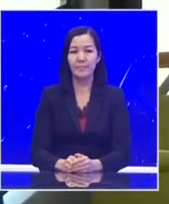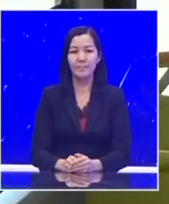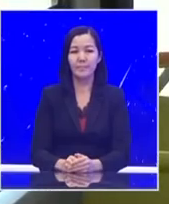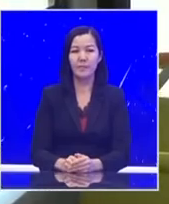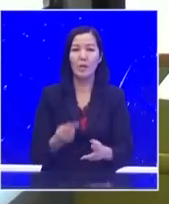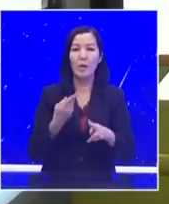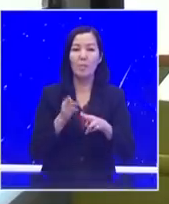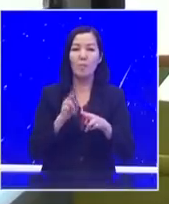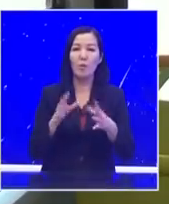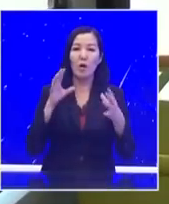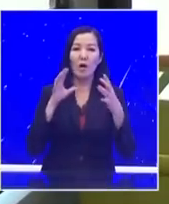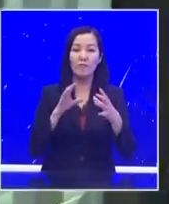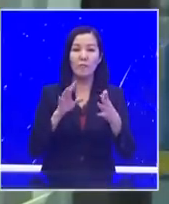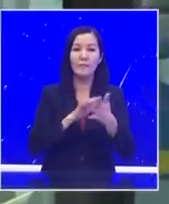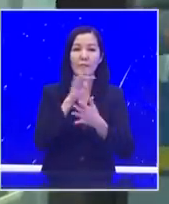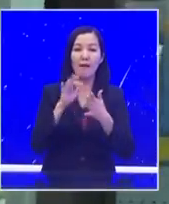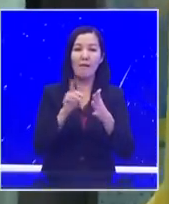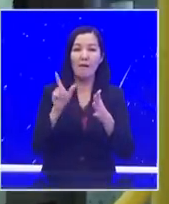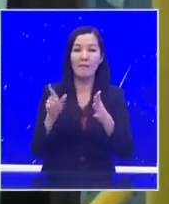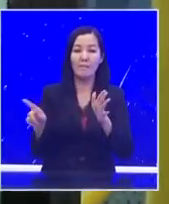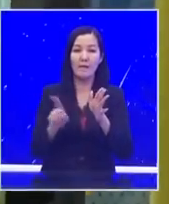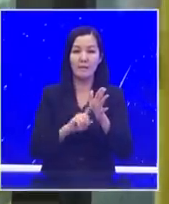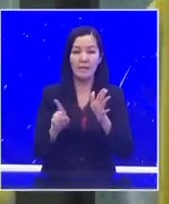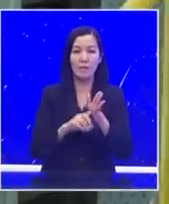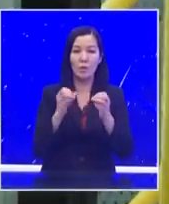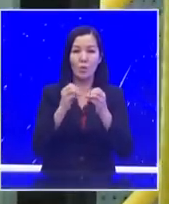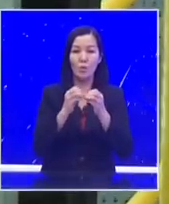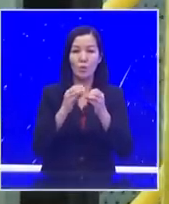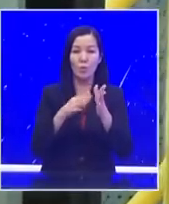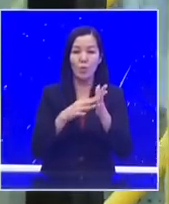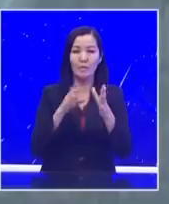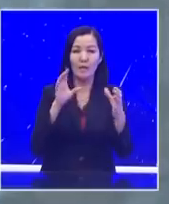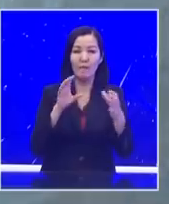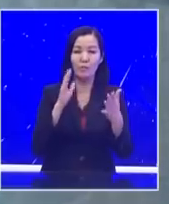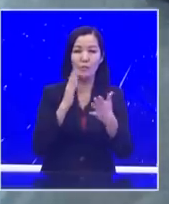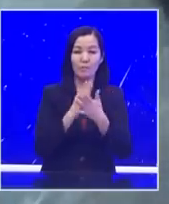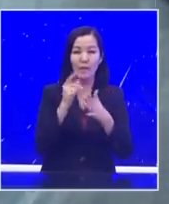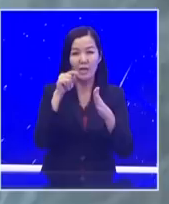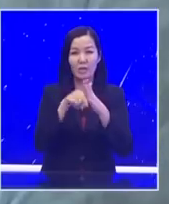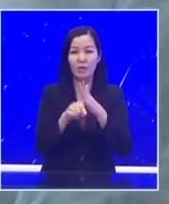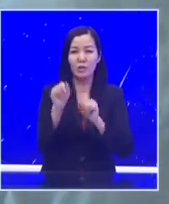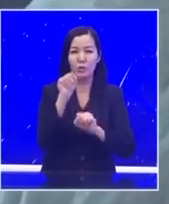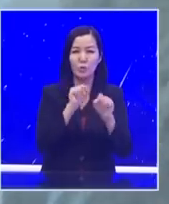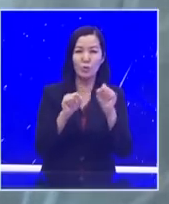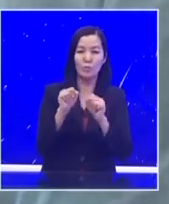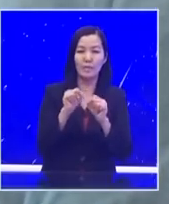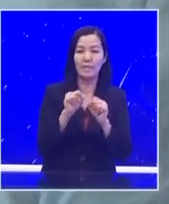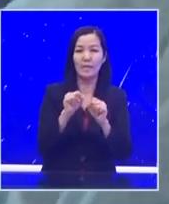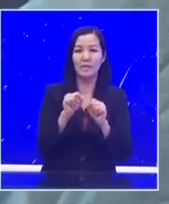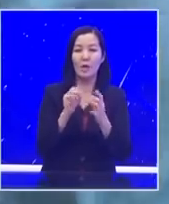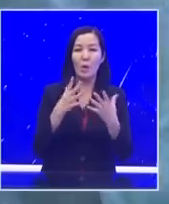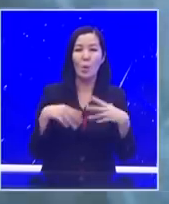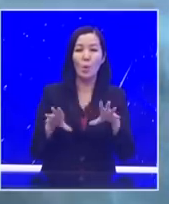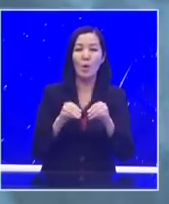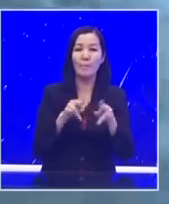Бұл қоғамдық көліктер шаһар тұрғындарын тасиды. Қалада мұндай 19 автобус бар. Санитарлық тазалық қызметкерлері адам таситын қоғамдық